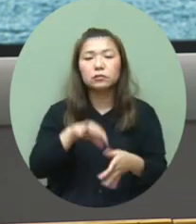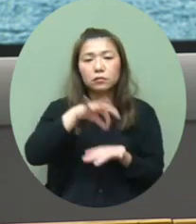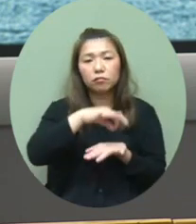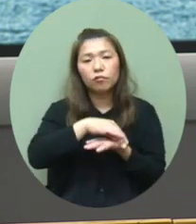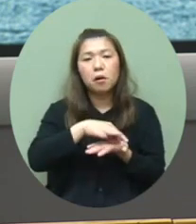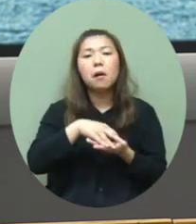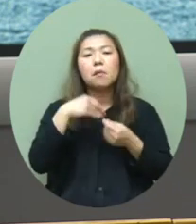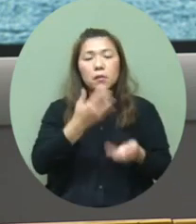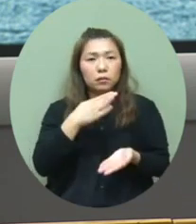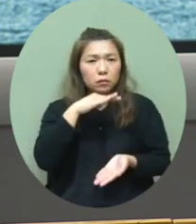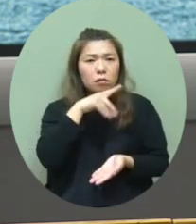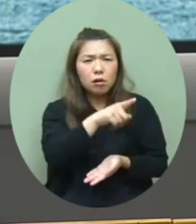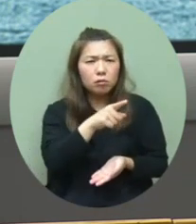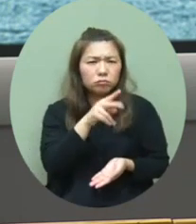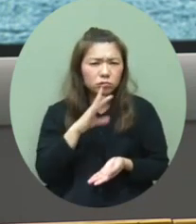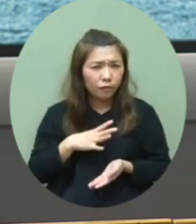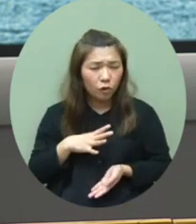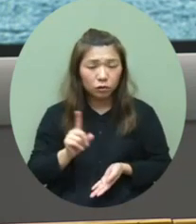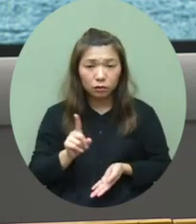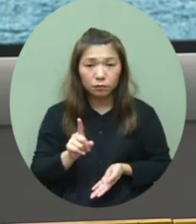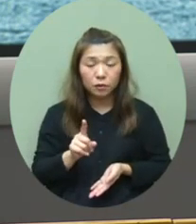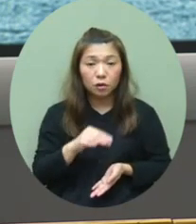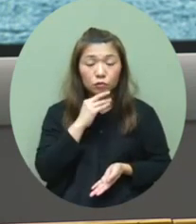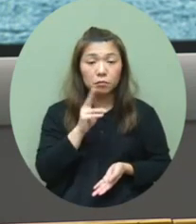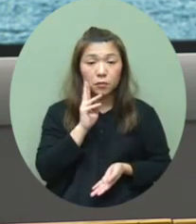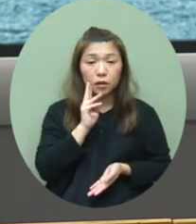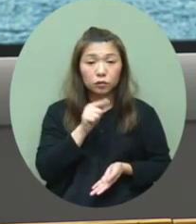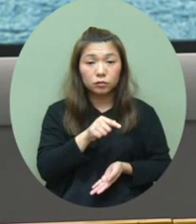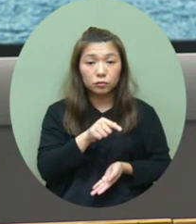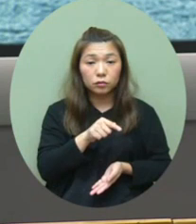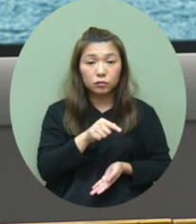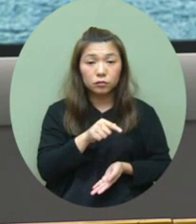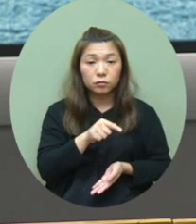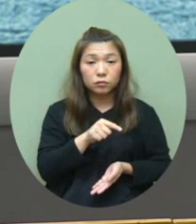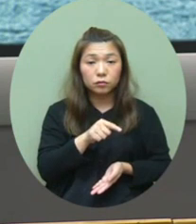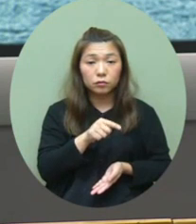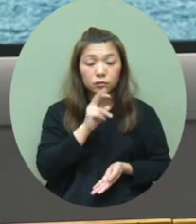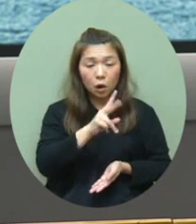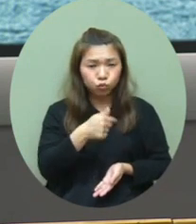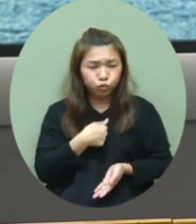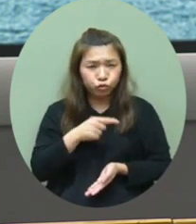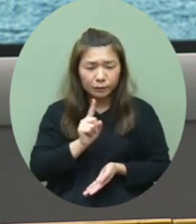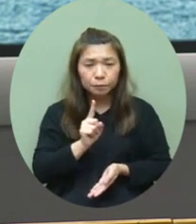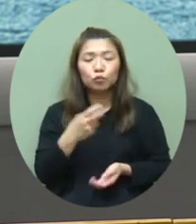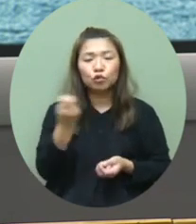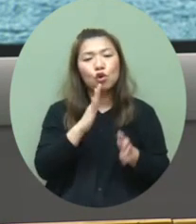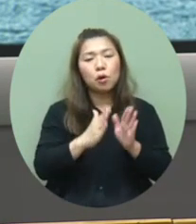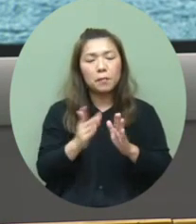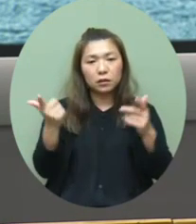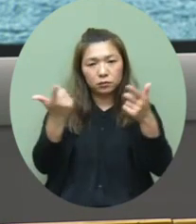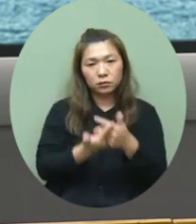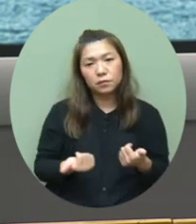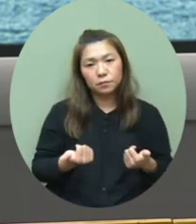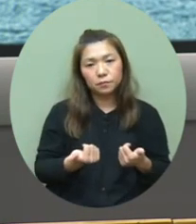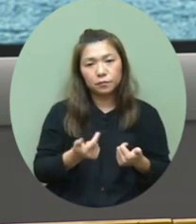咁等候觀察翻佢臨床情況啦。咁當中咧我哋都會就住佢嘅需要咧，就安排合適